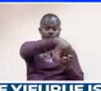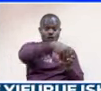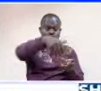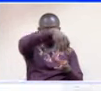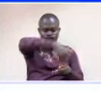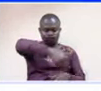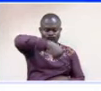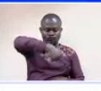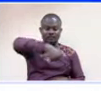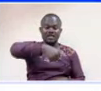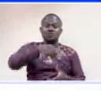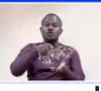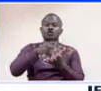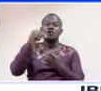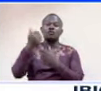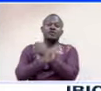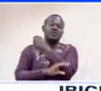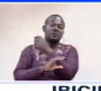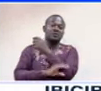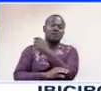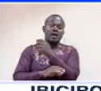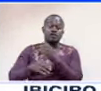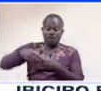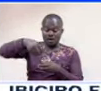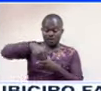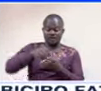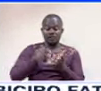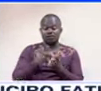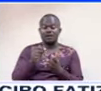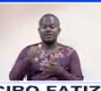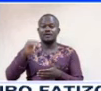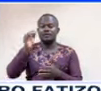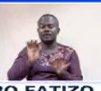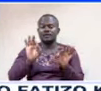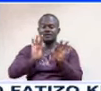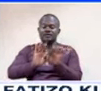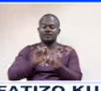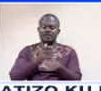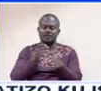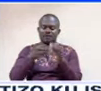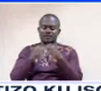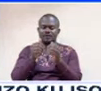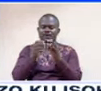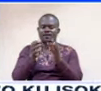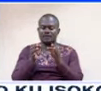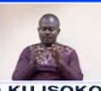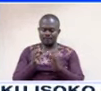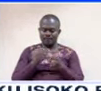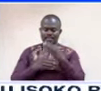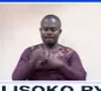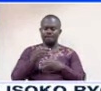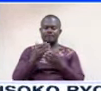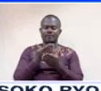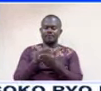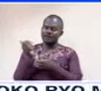bihenze, bigatuma n'ibicuruzwa bizamura ibiciro. Minisiteri y'ubucuruzi n'inganda ikaba ivuga ko hatangiye igikorwa cyo kureshya abashoramari ngo